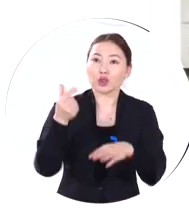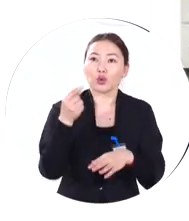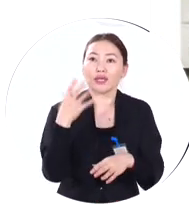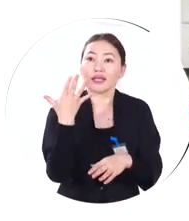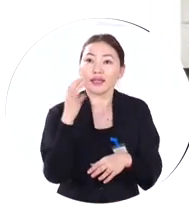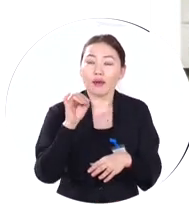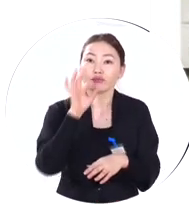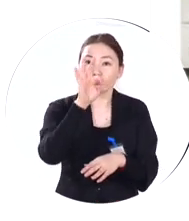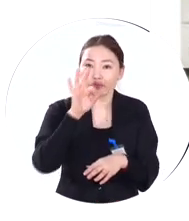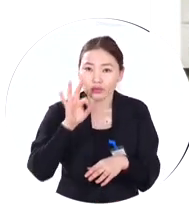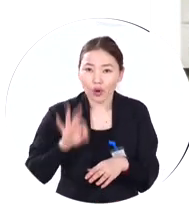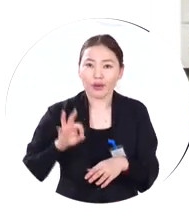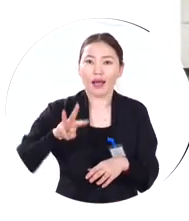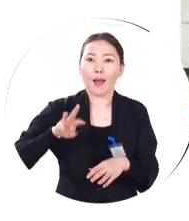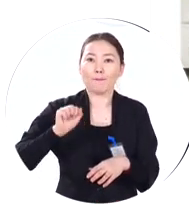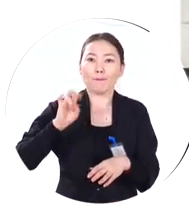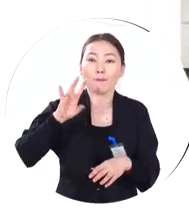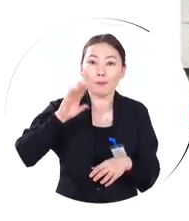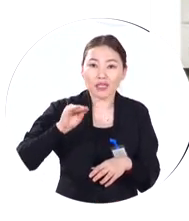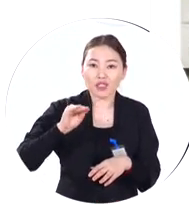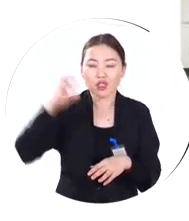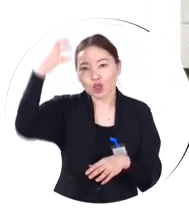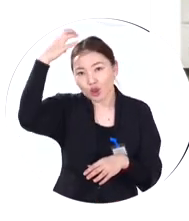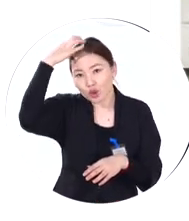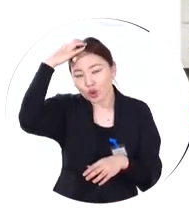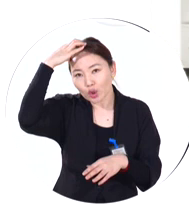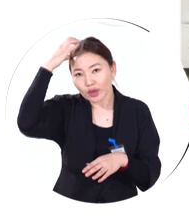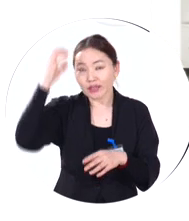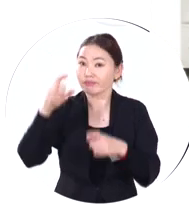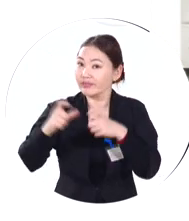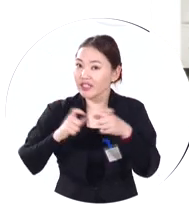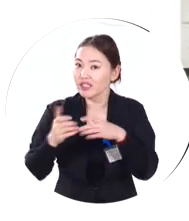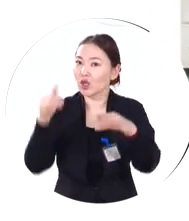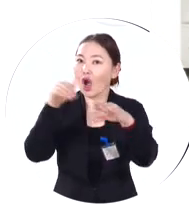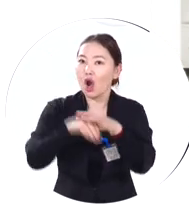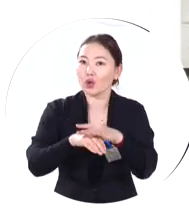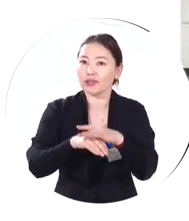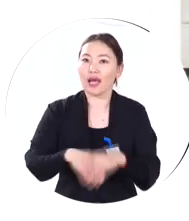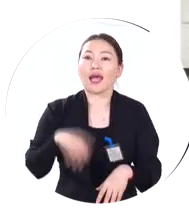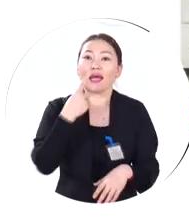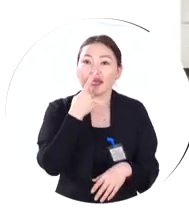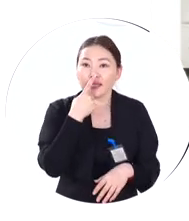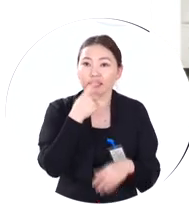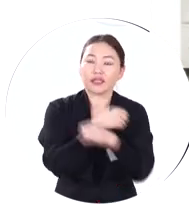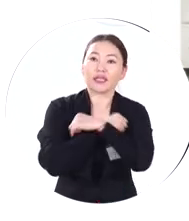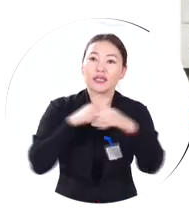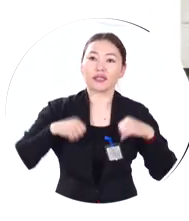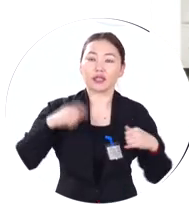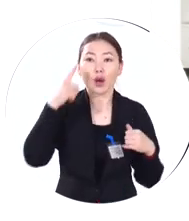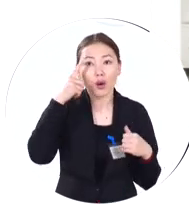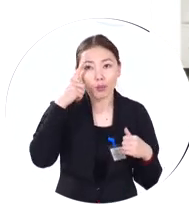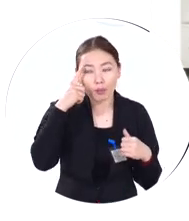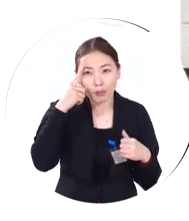төрд оруулах. Хятад иргэд Монгол эмэгтэйтэй гэр болохыг зөвшөөрөх. Монголын байгалийн баялагийг олборлох.